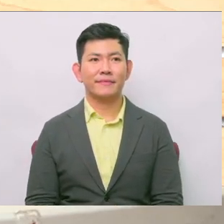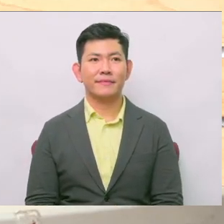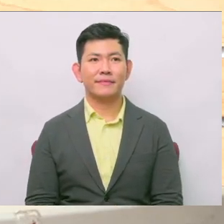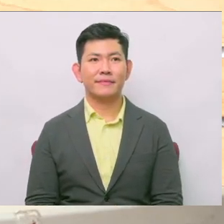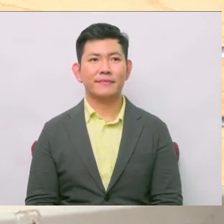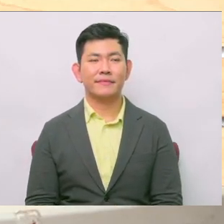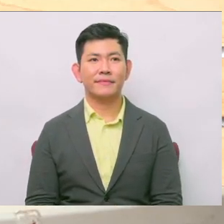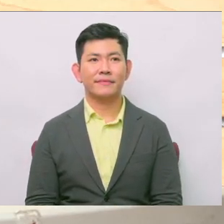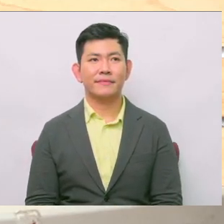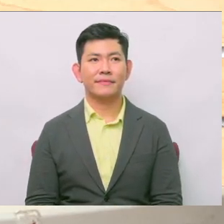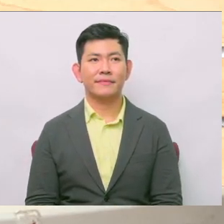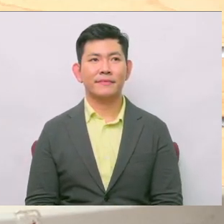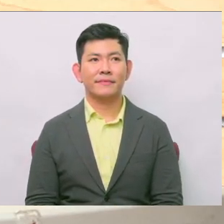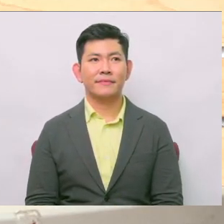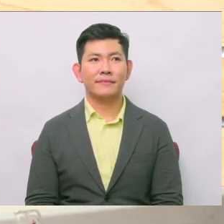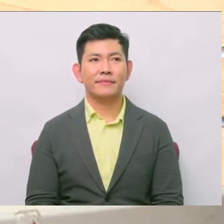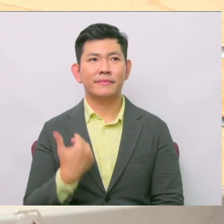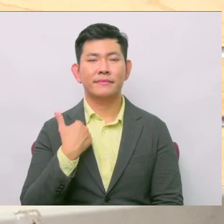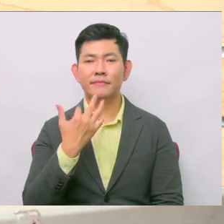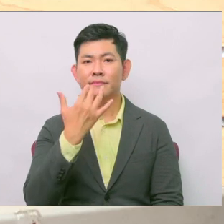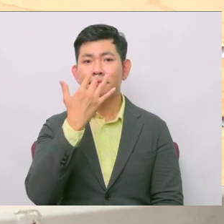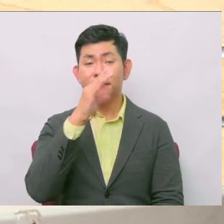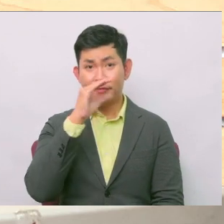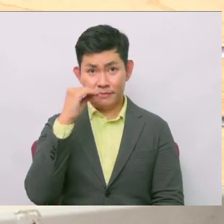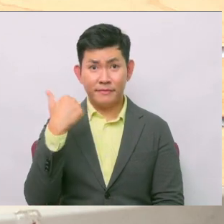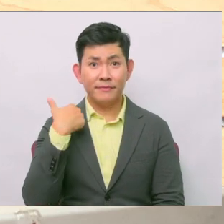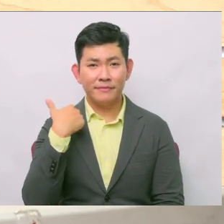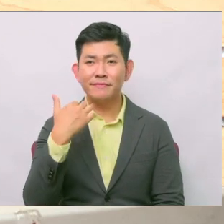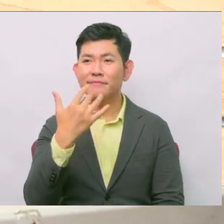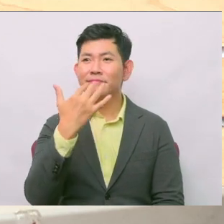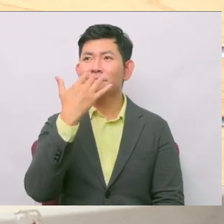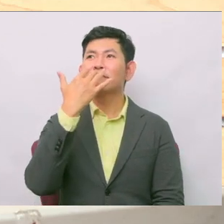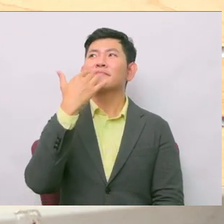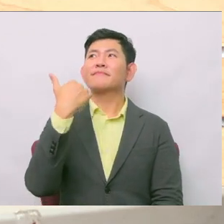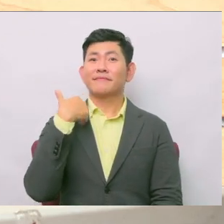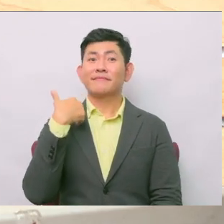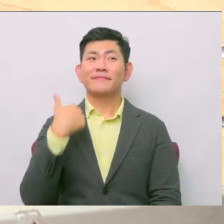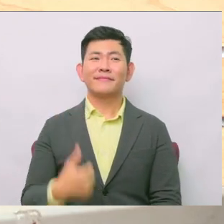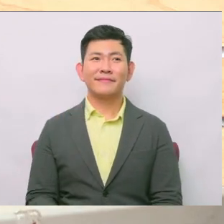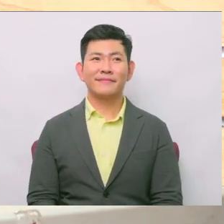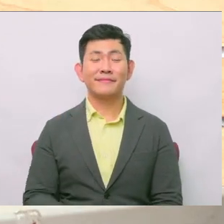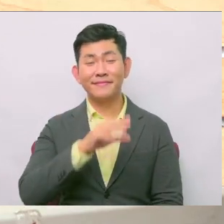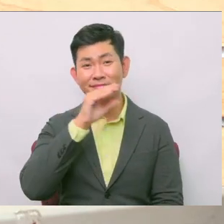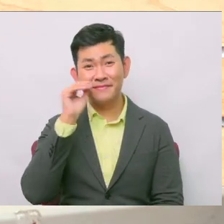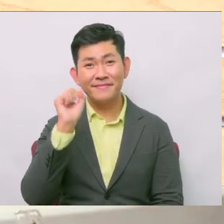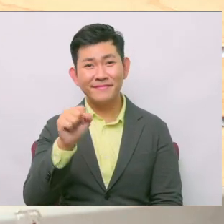พี่ๆที่อยู่ในห้องนี้ได้กลิ่นสมุนไพรไหมคะ โอเคหอมนะคะ